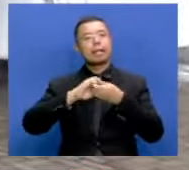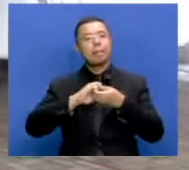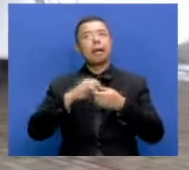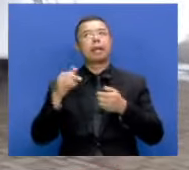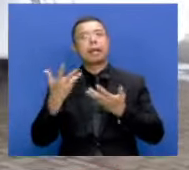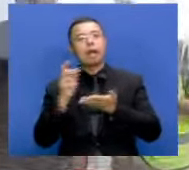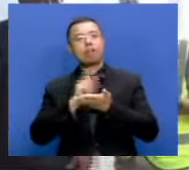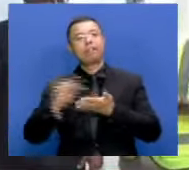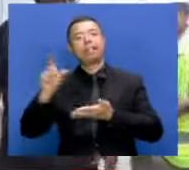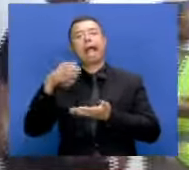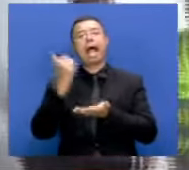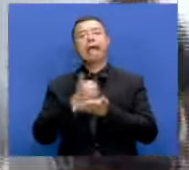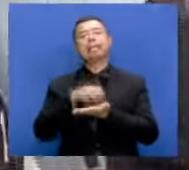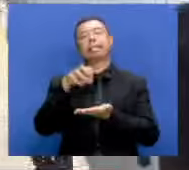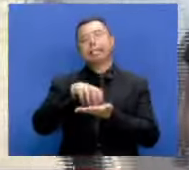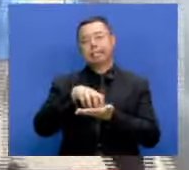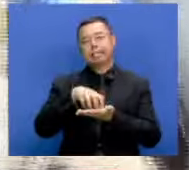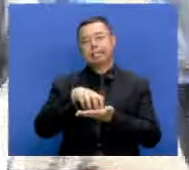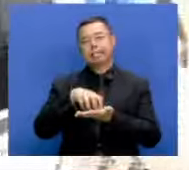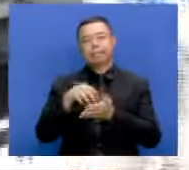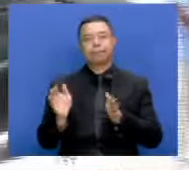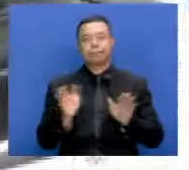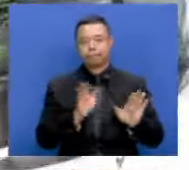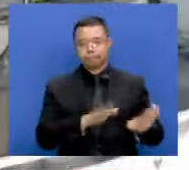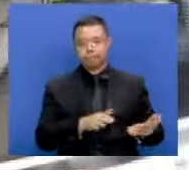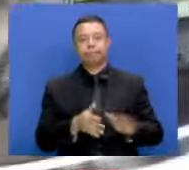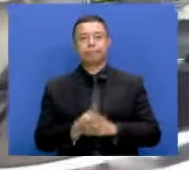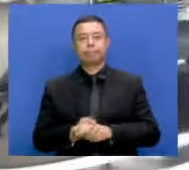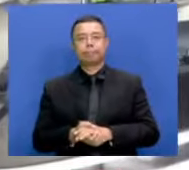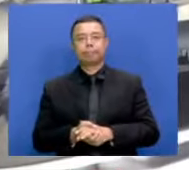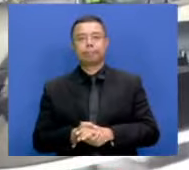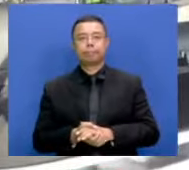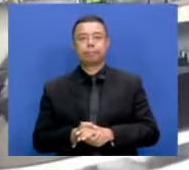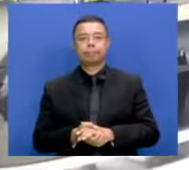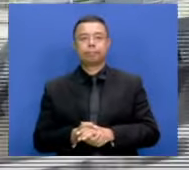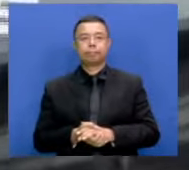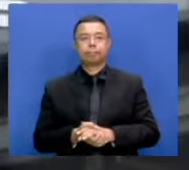akademi lokal. Dari Magelang, Jawa Tengah, Edi Suryana, TV One mengabarkan.